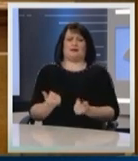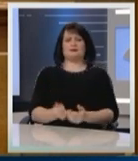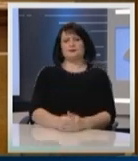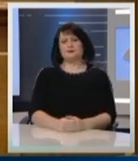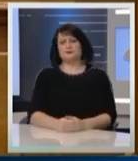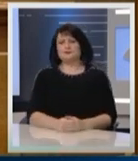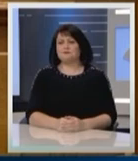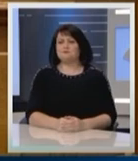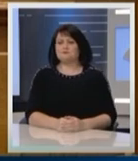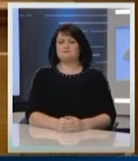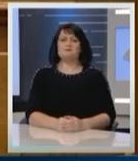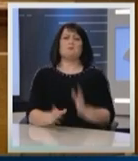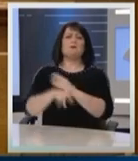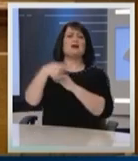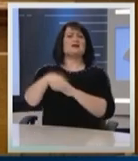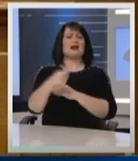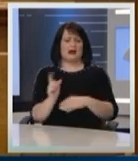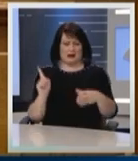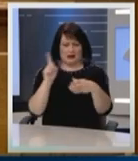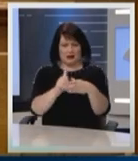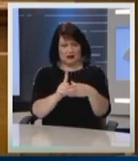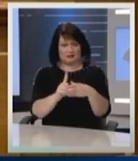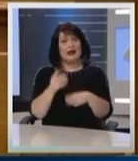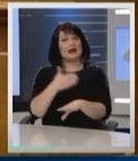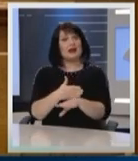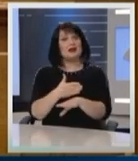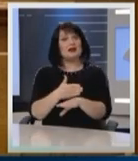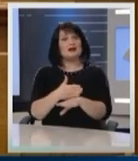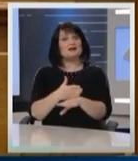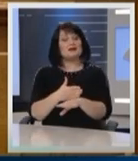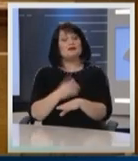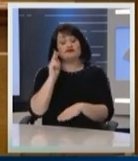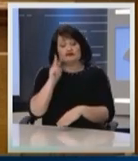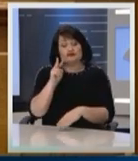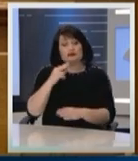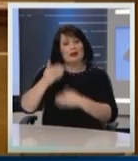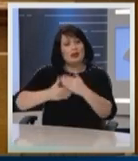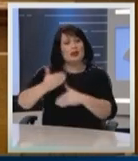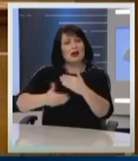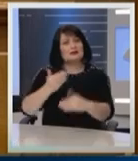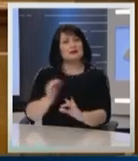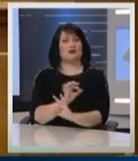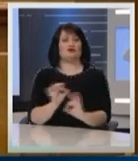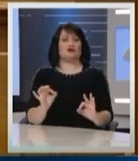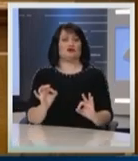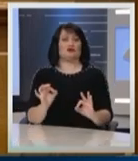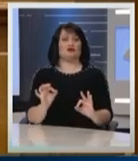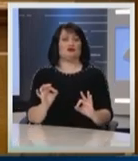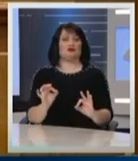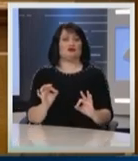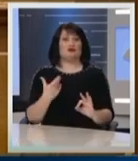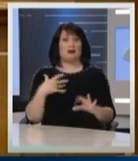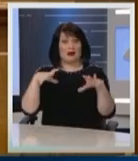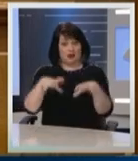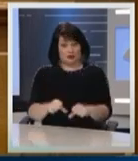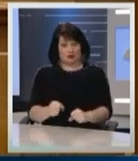ήταν ο εισαγγελέας, ο οποίος θα εγκαιάτω τη διαδικασία. Δεν είναι απώλεια εξουσίας